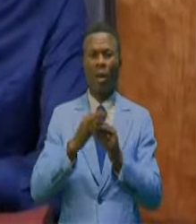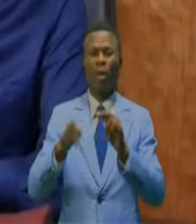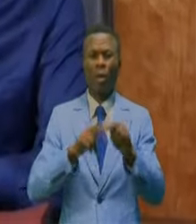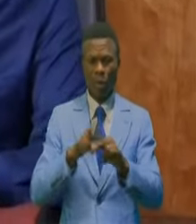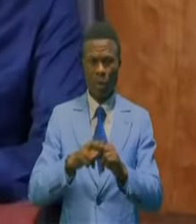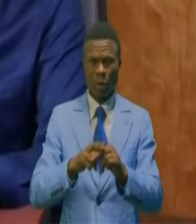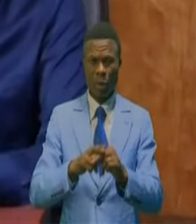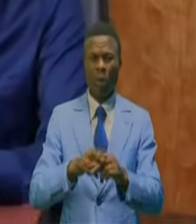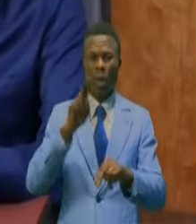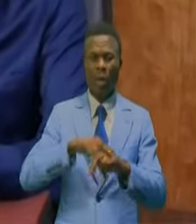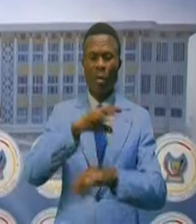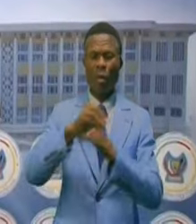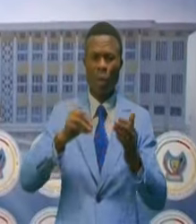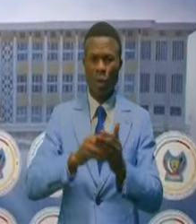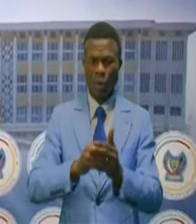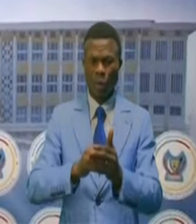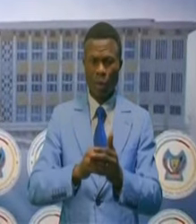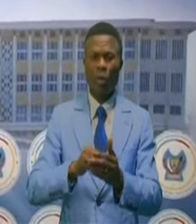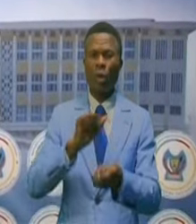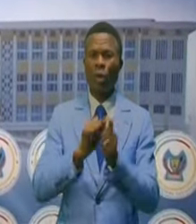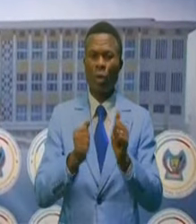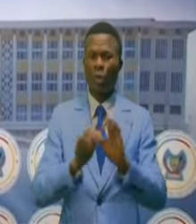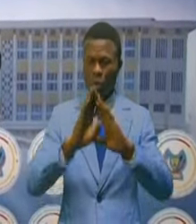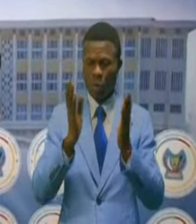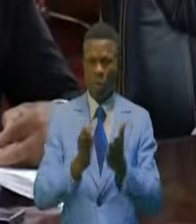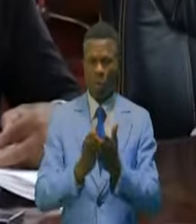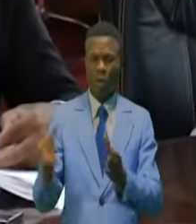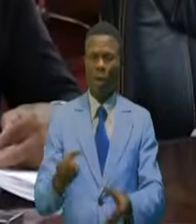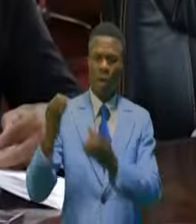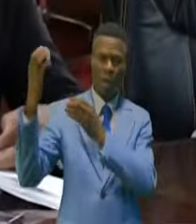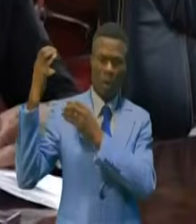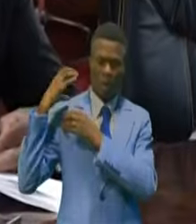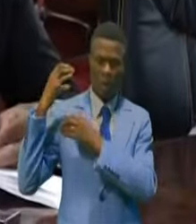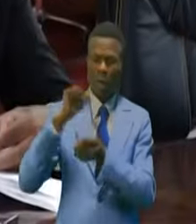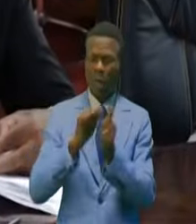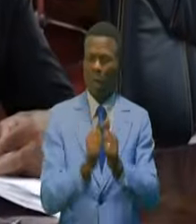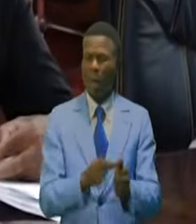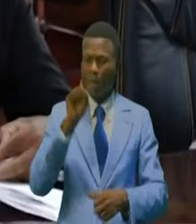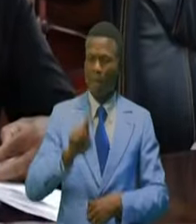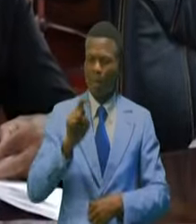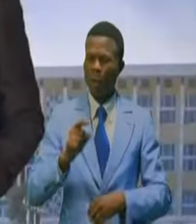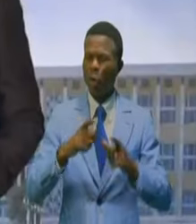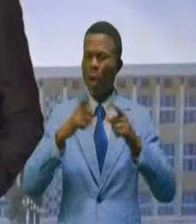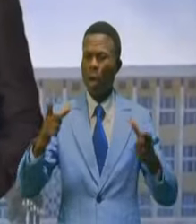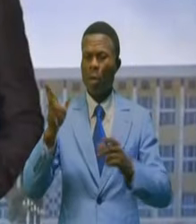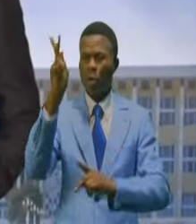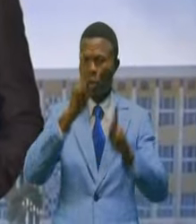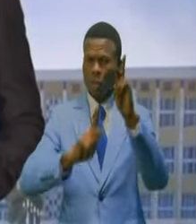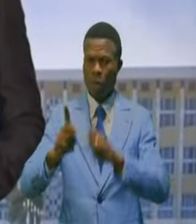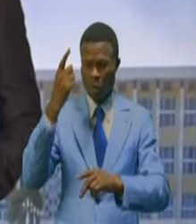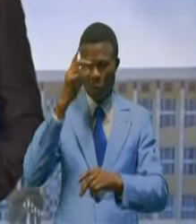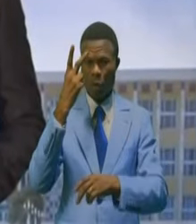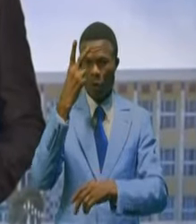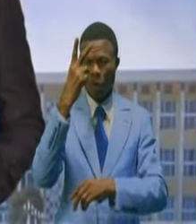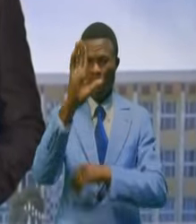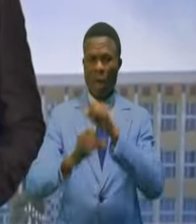soit au cœur de la cité et que nous puissions prendre en charge les grandes attentes de la population pour ces deuxièmes